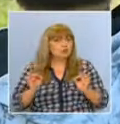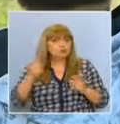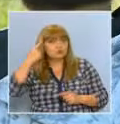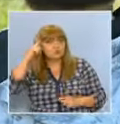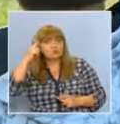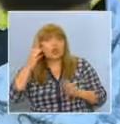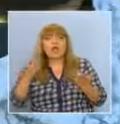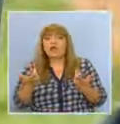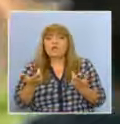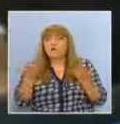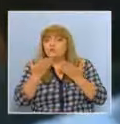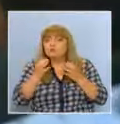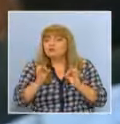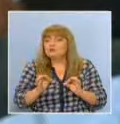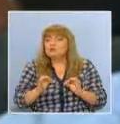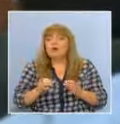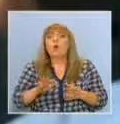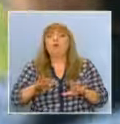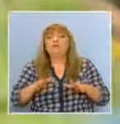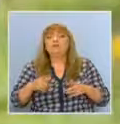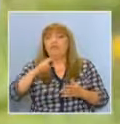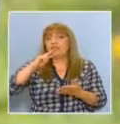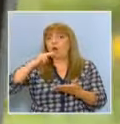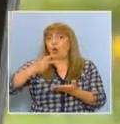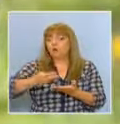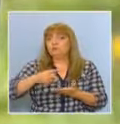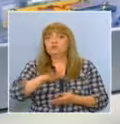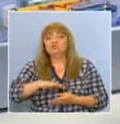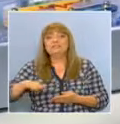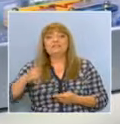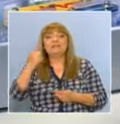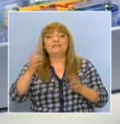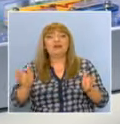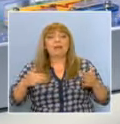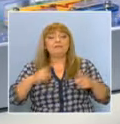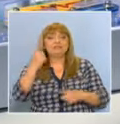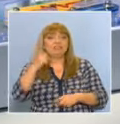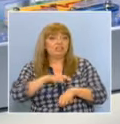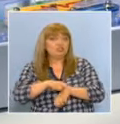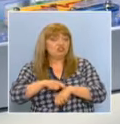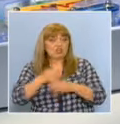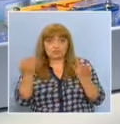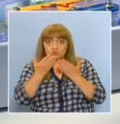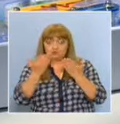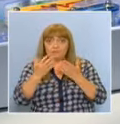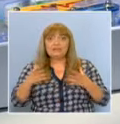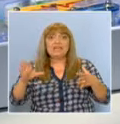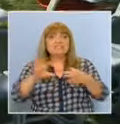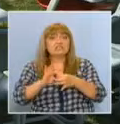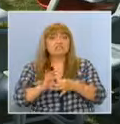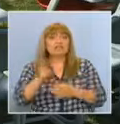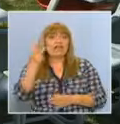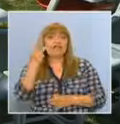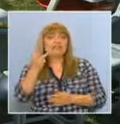какъв предмет сме попаднали. Най-простият отговор е, че децата в рамките на един учебен час съчетаха три предмета. Основата